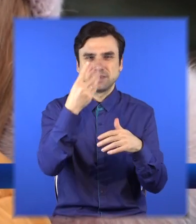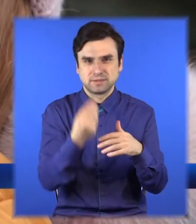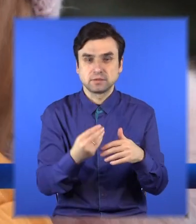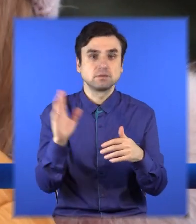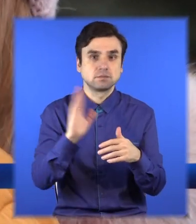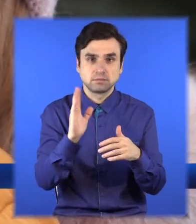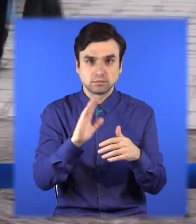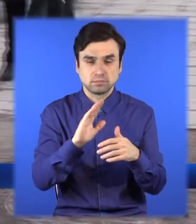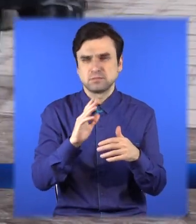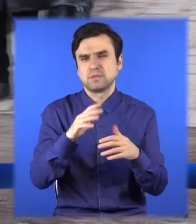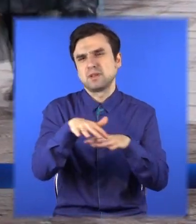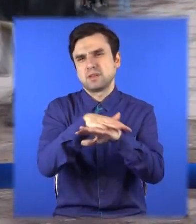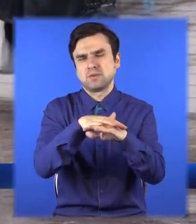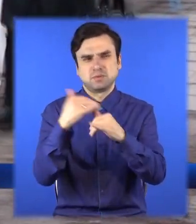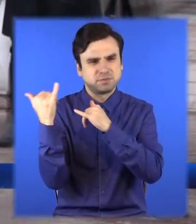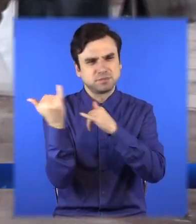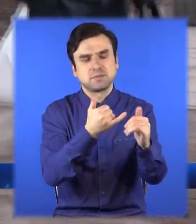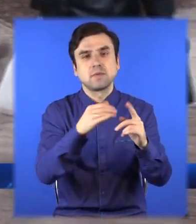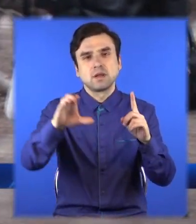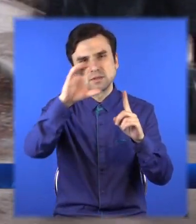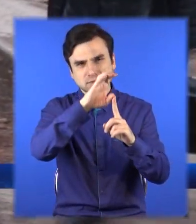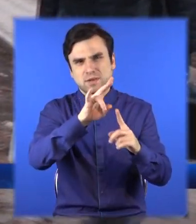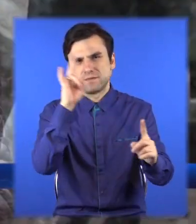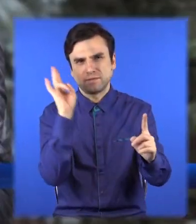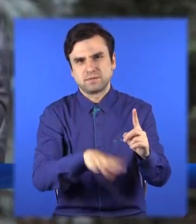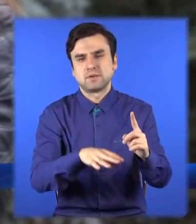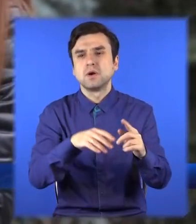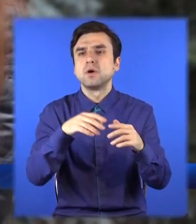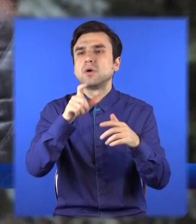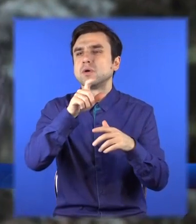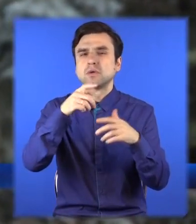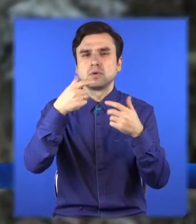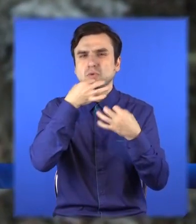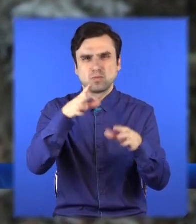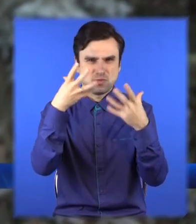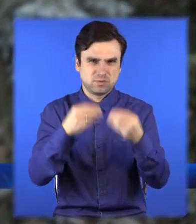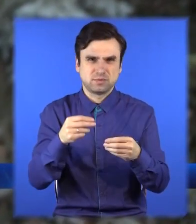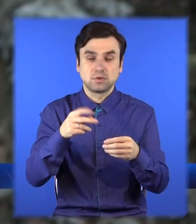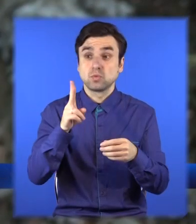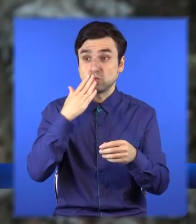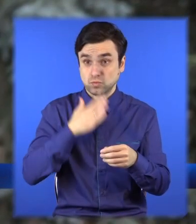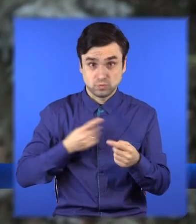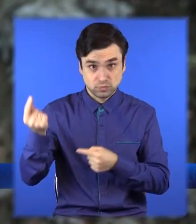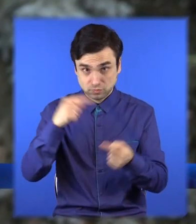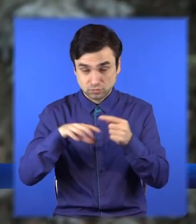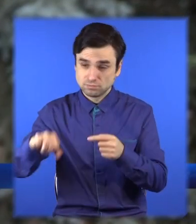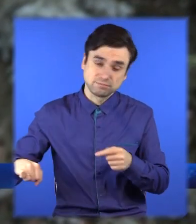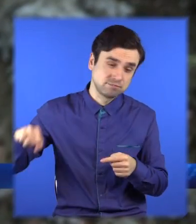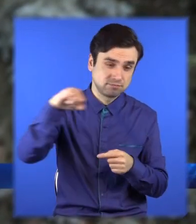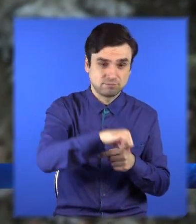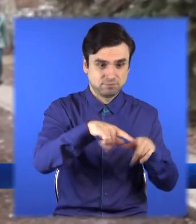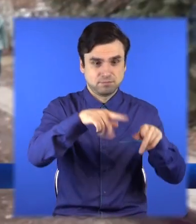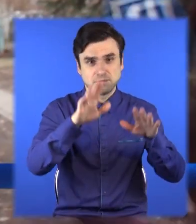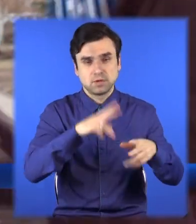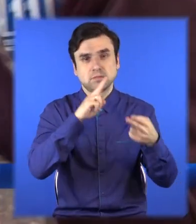від першого міського поселився тут надовго і чекає на своїх пар. Тому бери коханого під руку і приводь